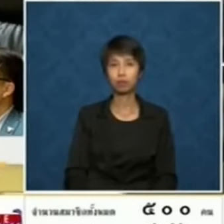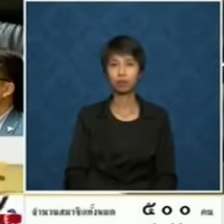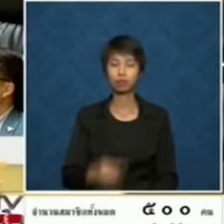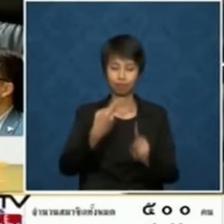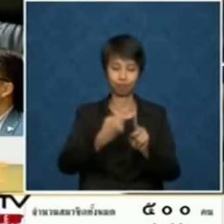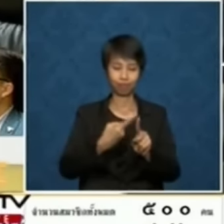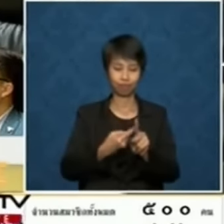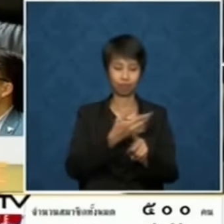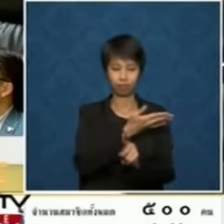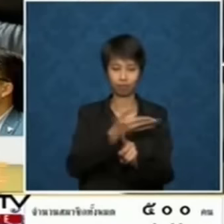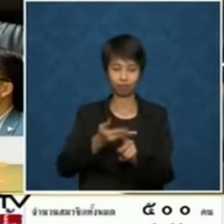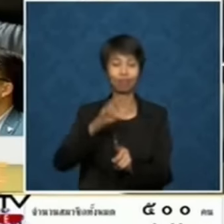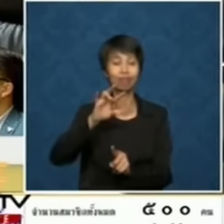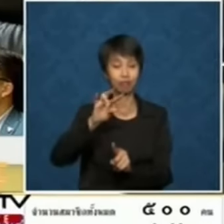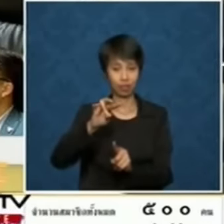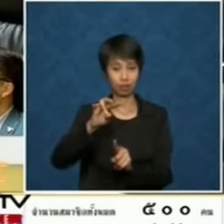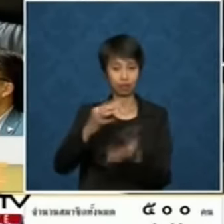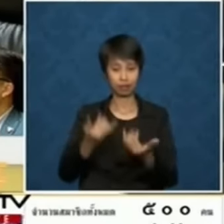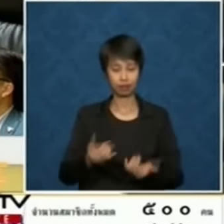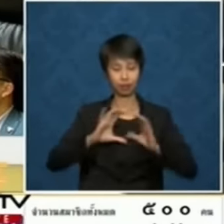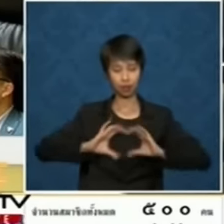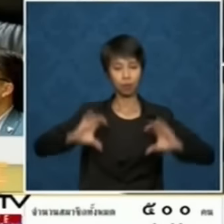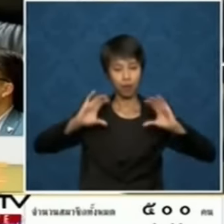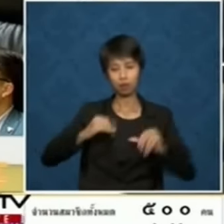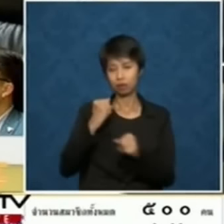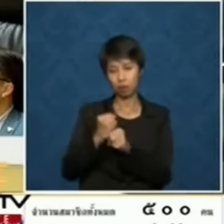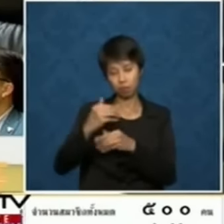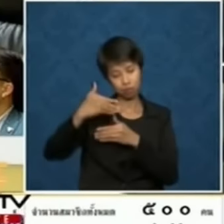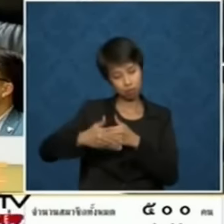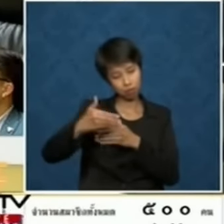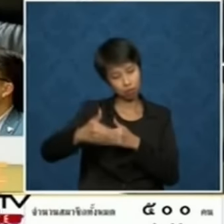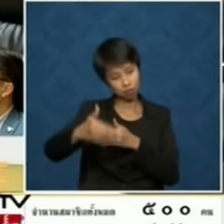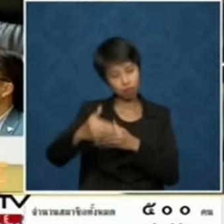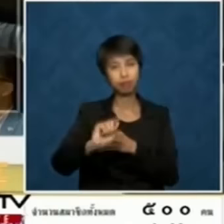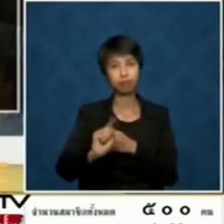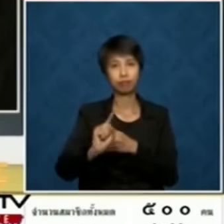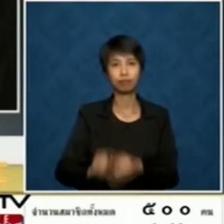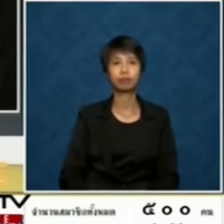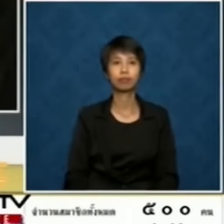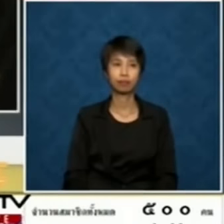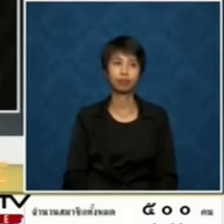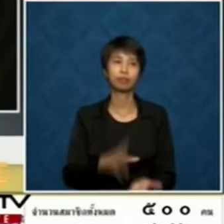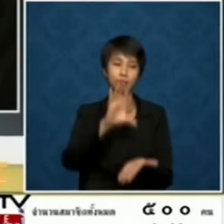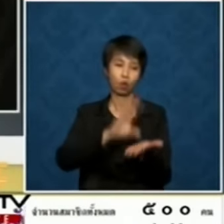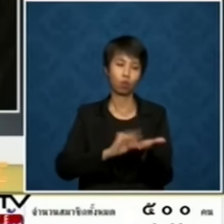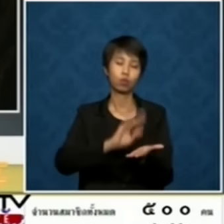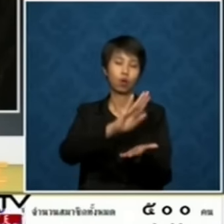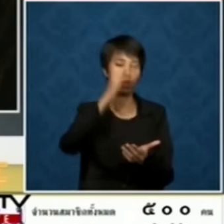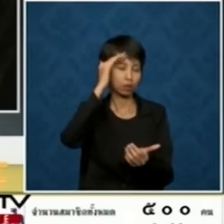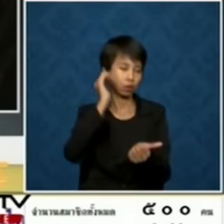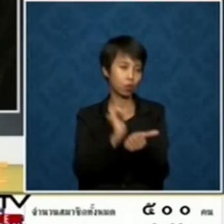ภายใน2ปีคุณรังสิมันอธิปรายระบุถึงชายหญิงคู่หนึ่งครับที่ตกเป็นเหยื่อของการหลอกลวงที่เมืองเล่า